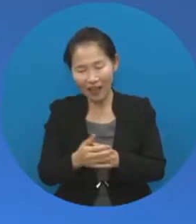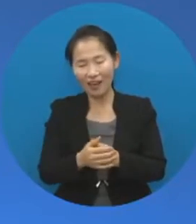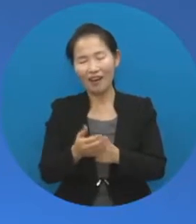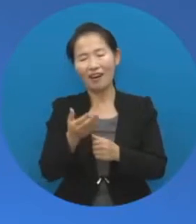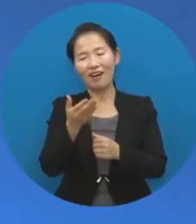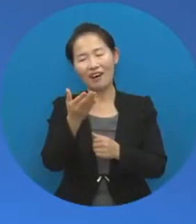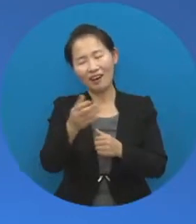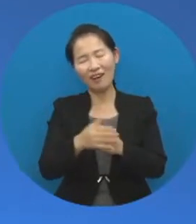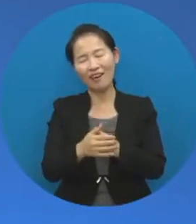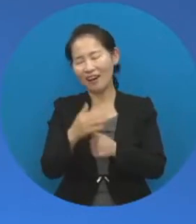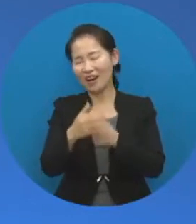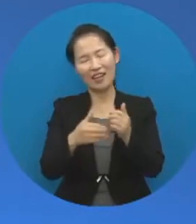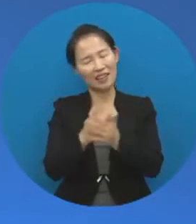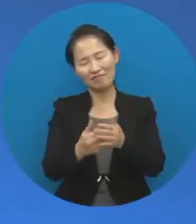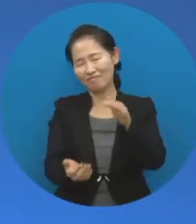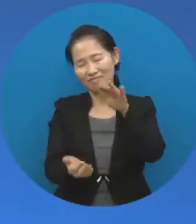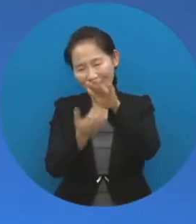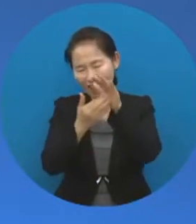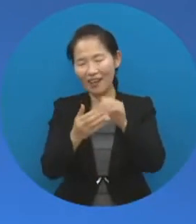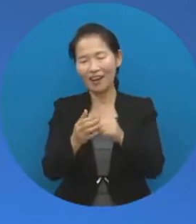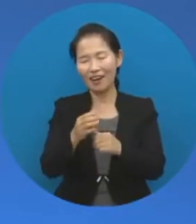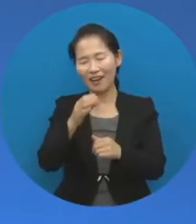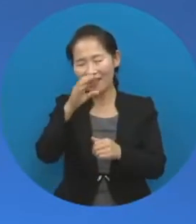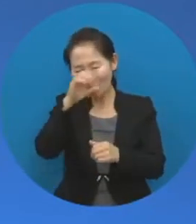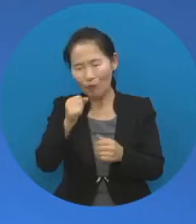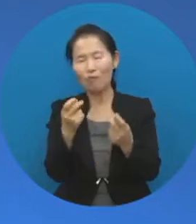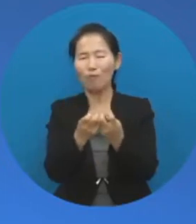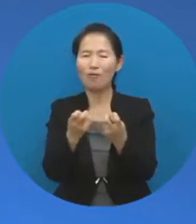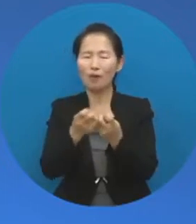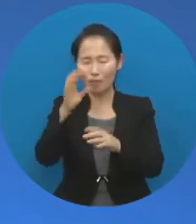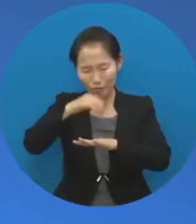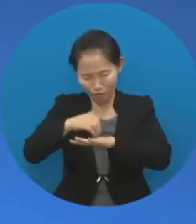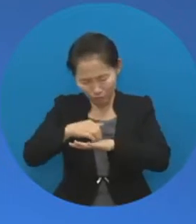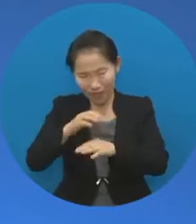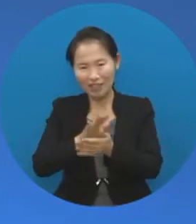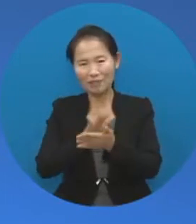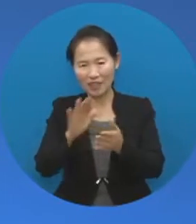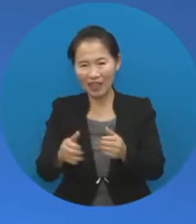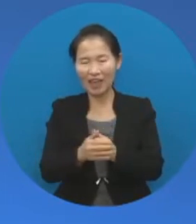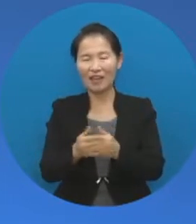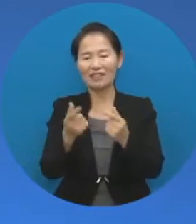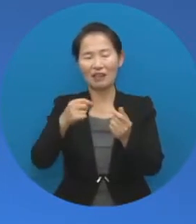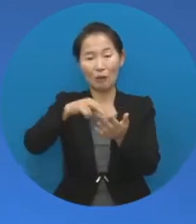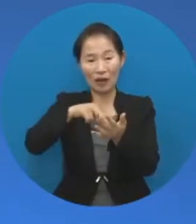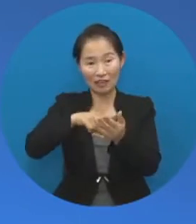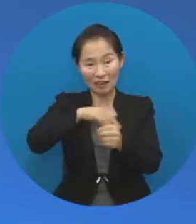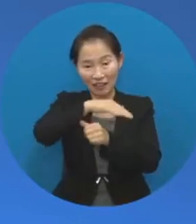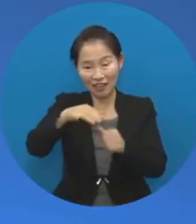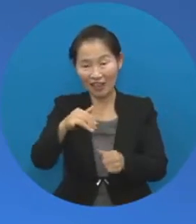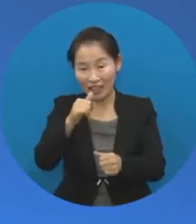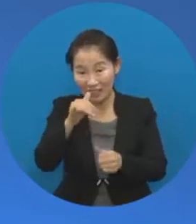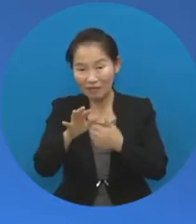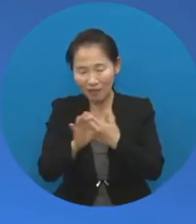최고의 세팅이라는 거 부인할 수 없는 사실이에요. 그래서 그냥 그런 환경에 계시다면